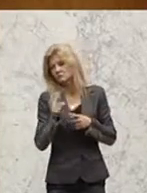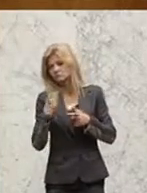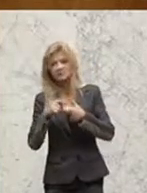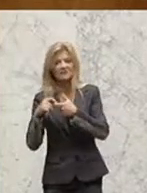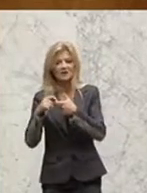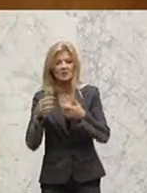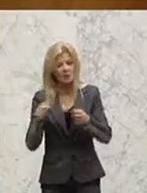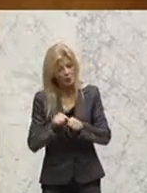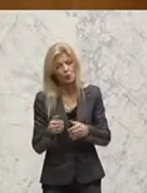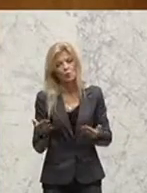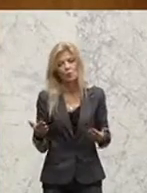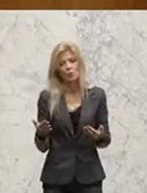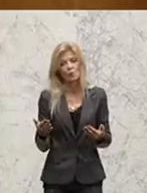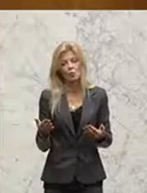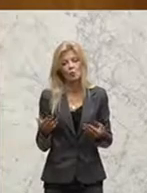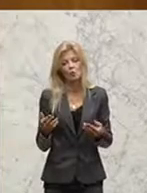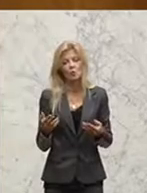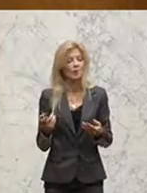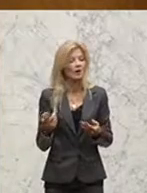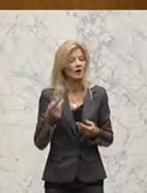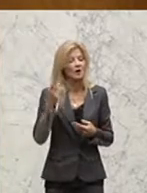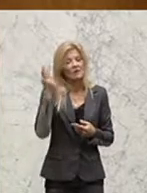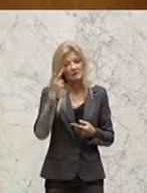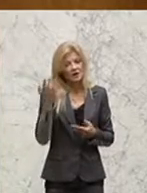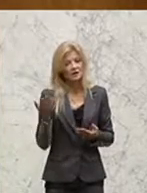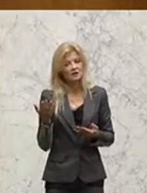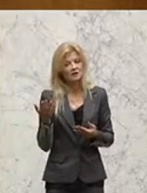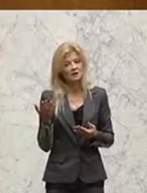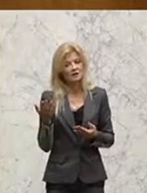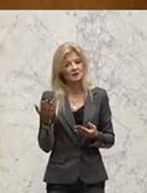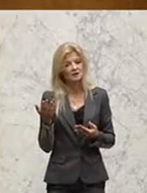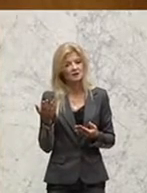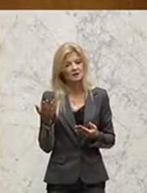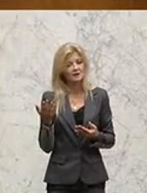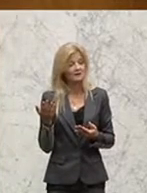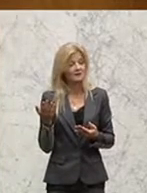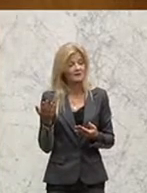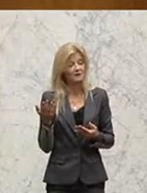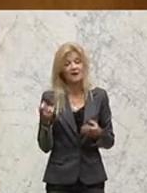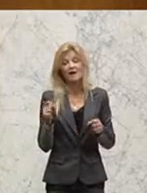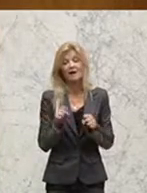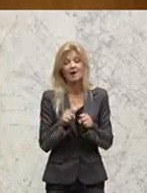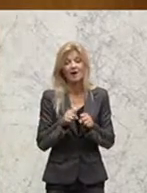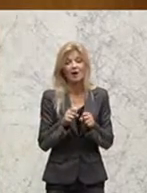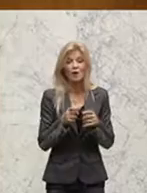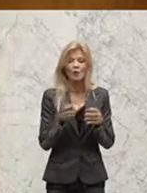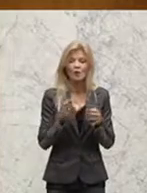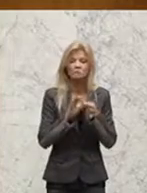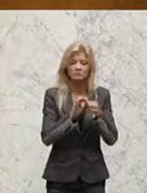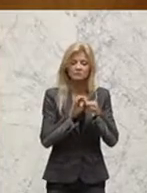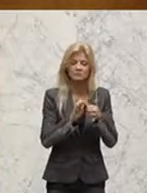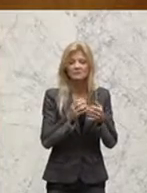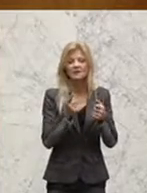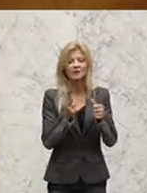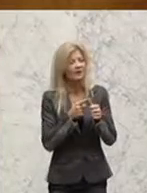gewerbemäßig und natürlich gewerberechtlich und natürlich auch eben im Sinne der Gemeinnützigkeit bei